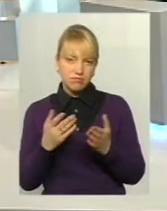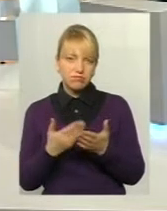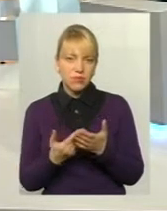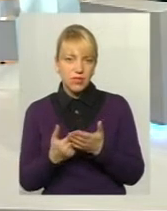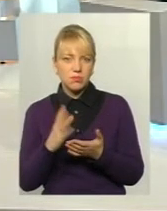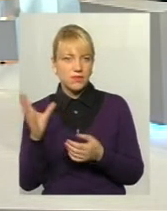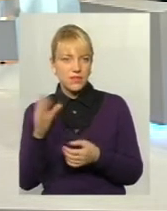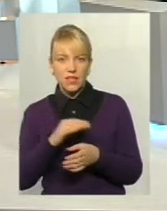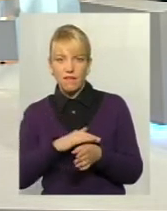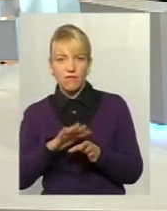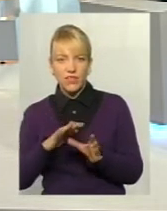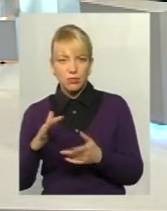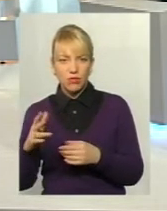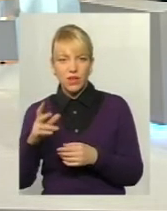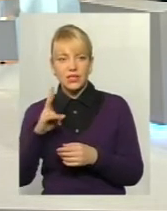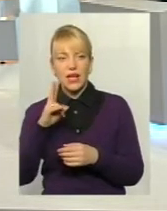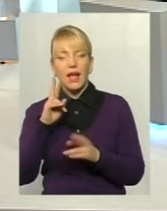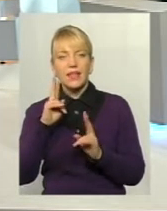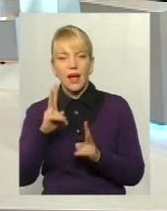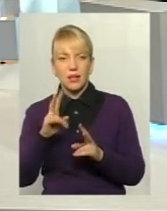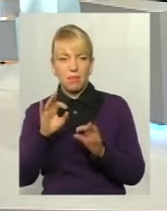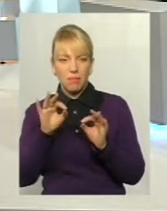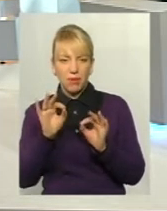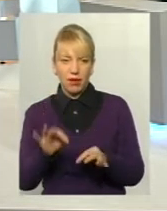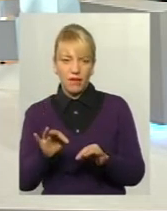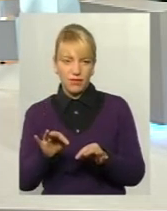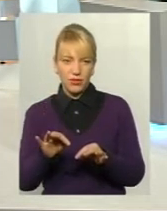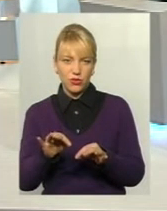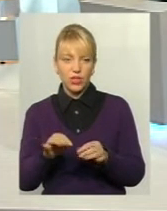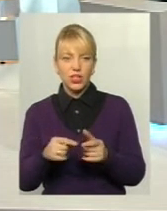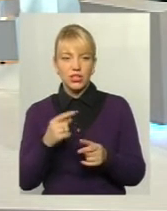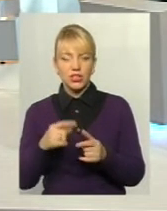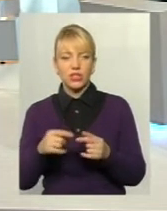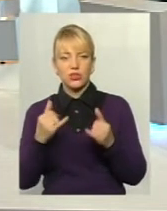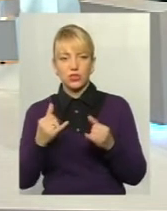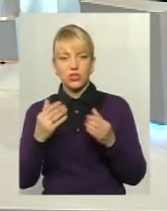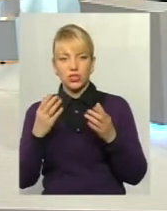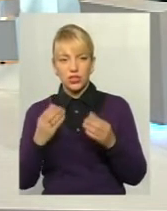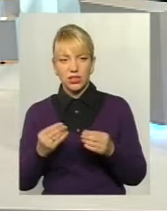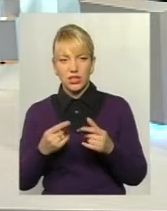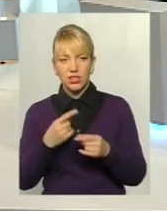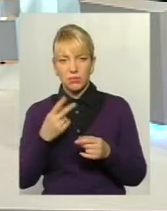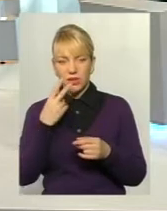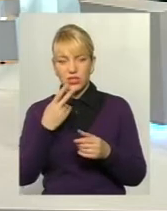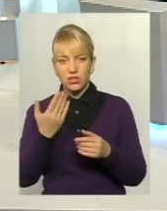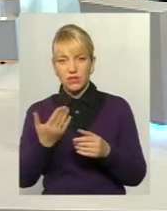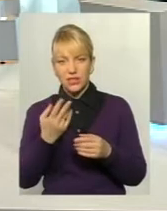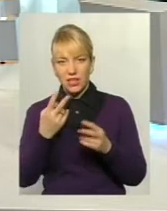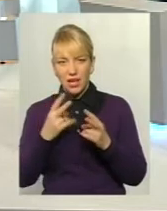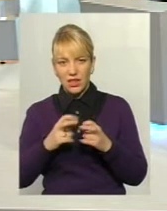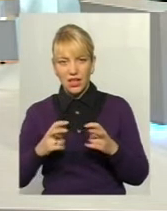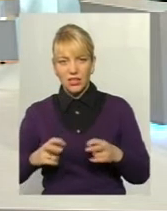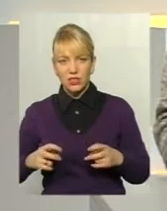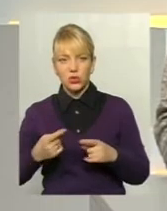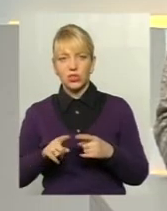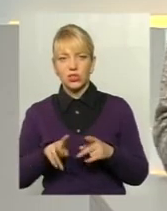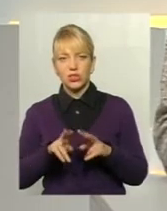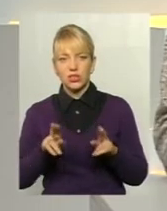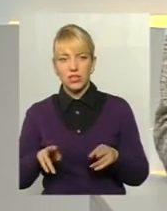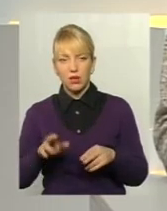А як правильно і чи на сьогоднішній день, чи бачите ви це, аналізуючи ті самі